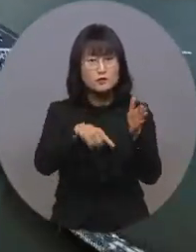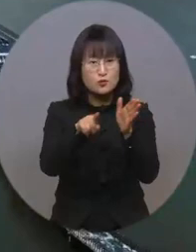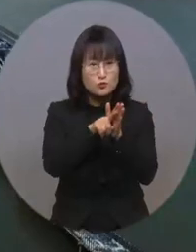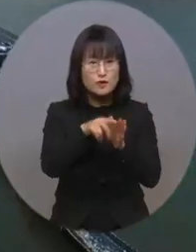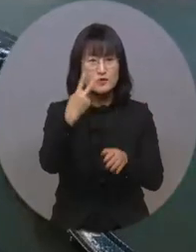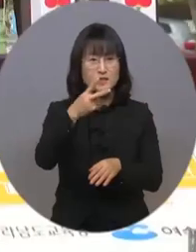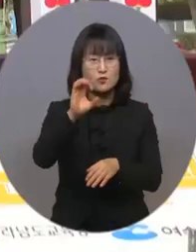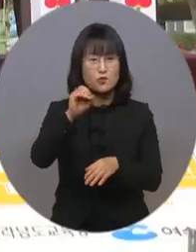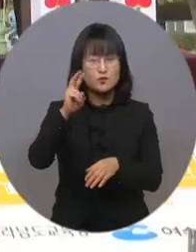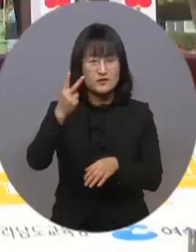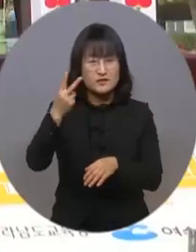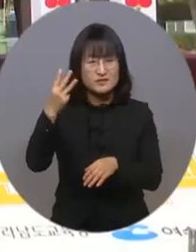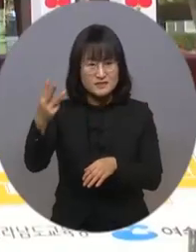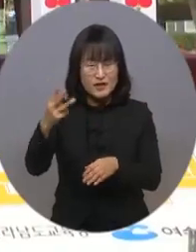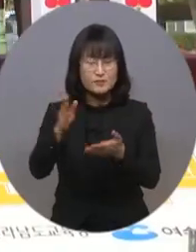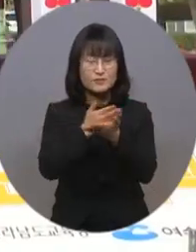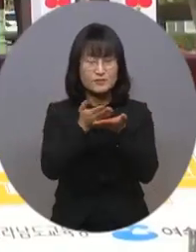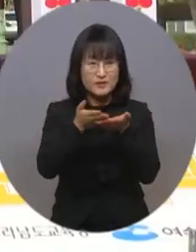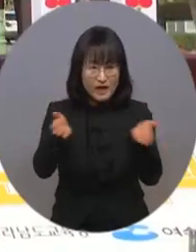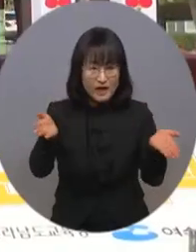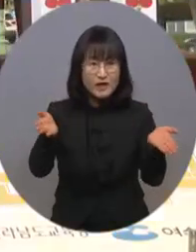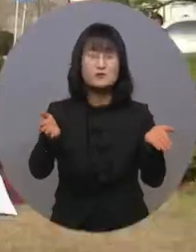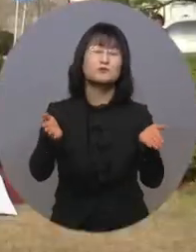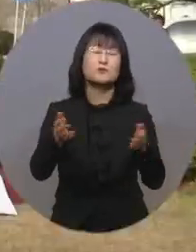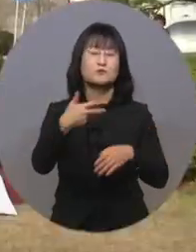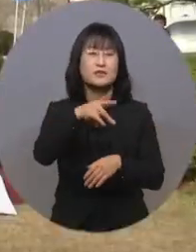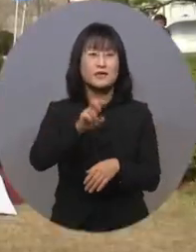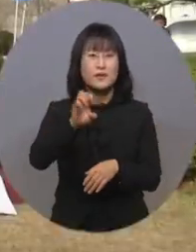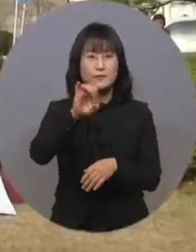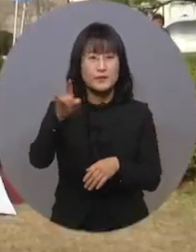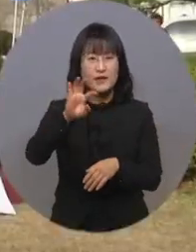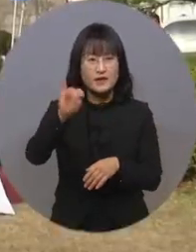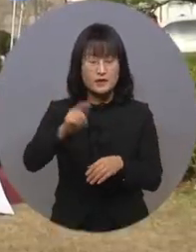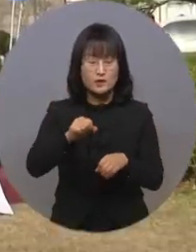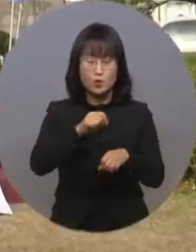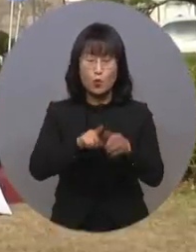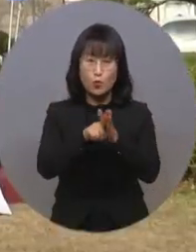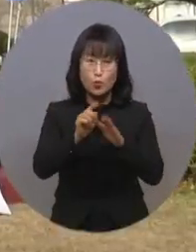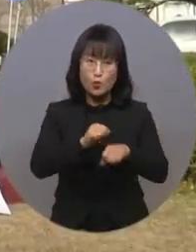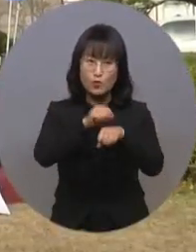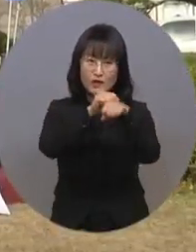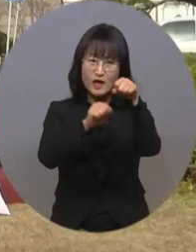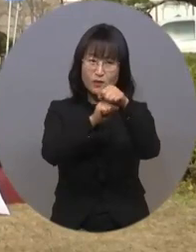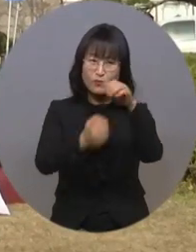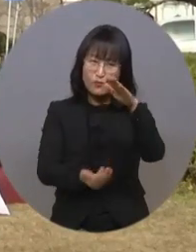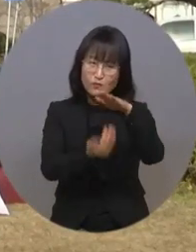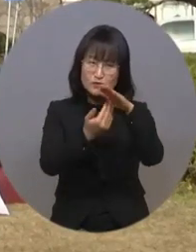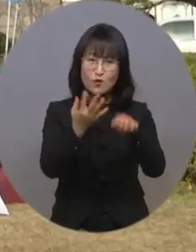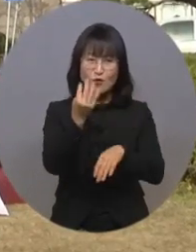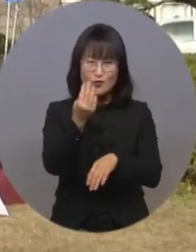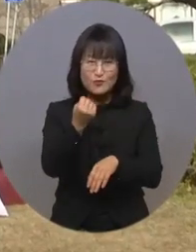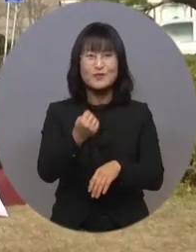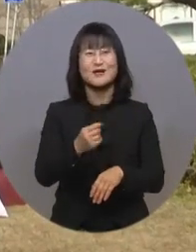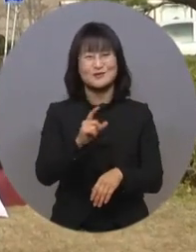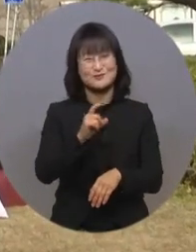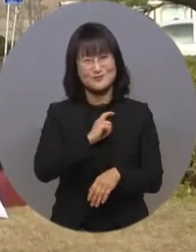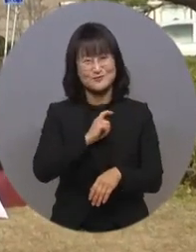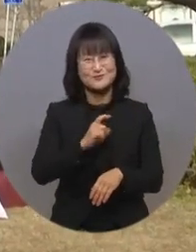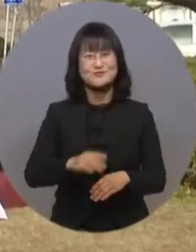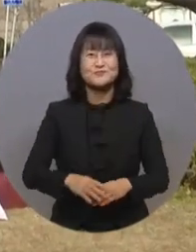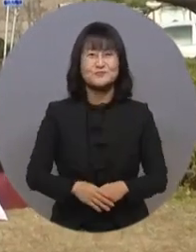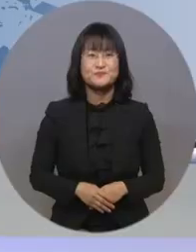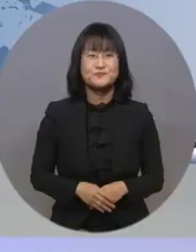나눔 캠페인과 전남사랑의 온도탑 최종 온도가 몇 도를 달성할지 주목됩니다. 복지TV 뉴스